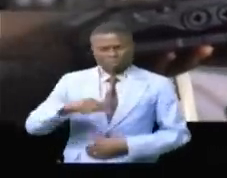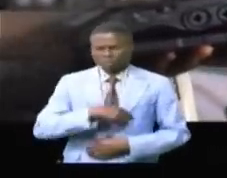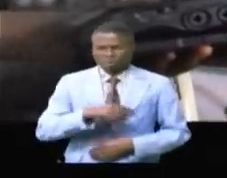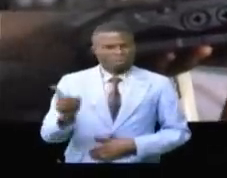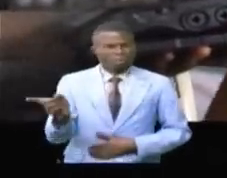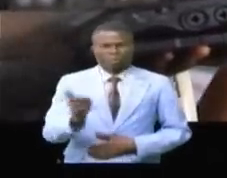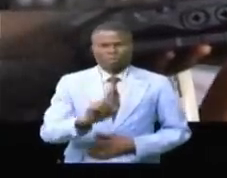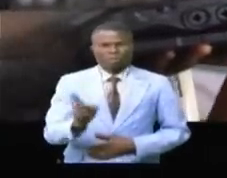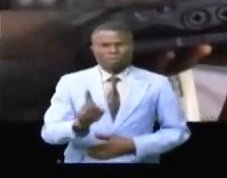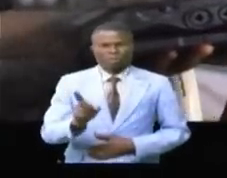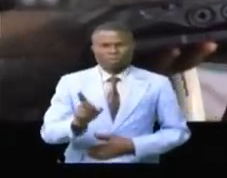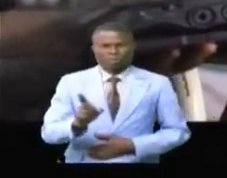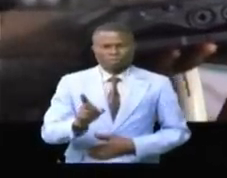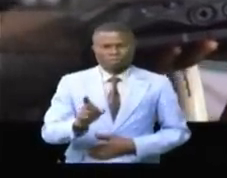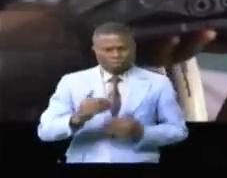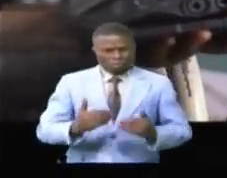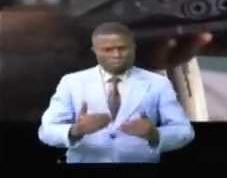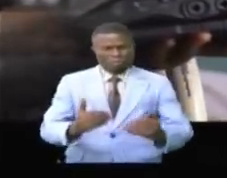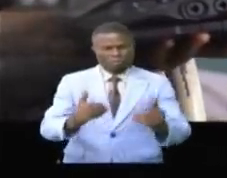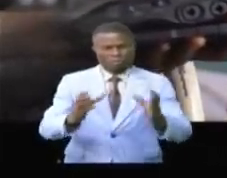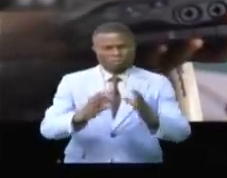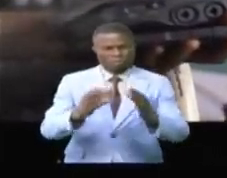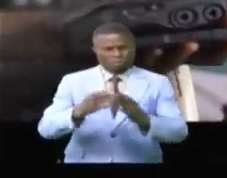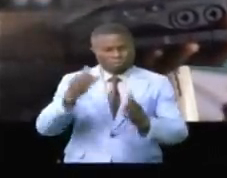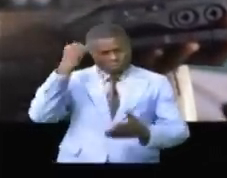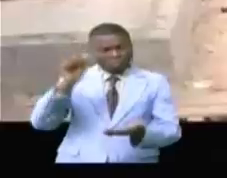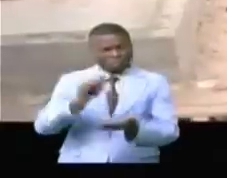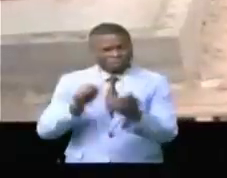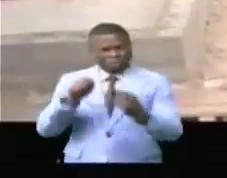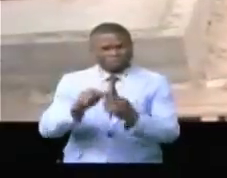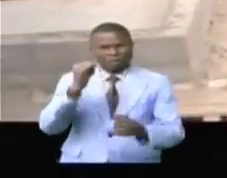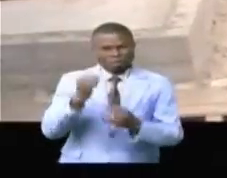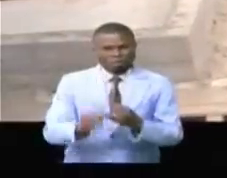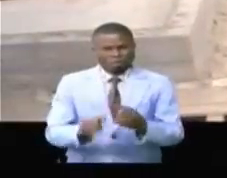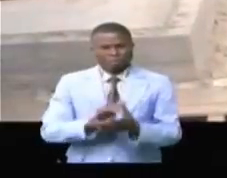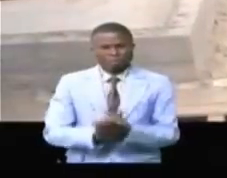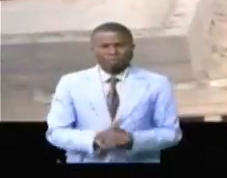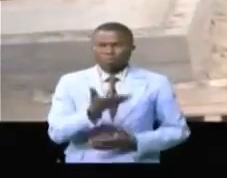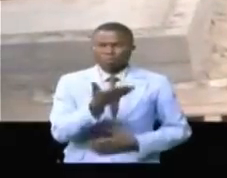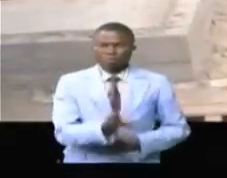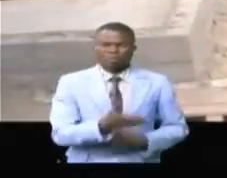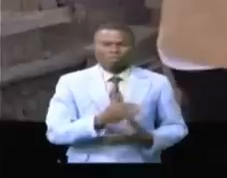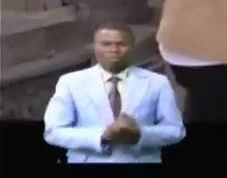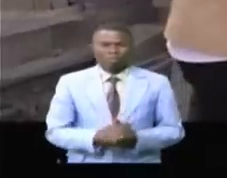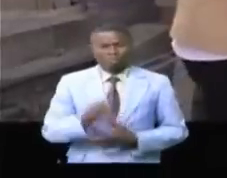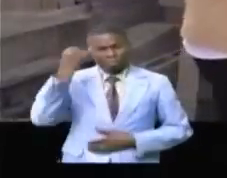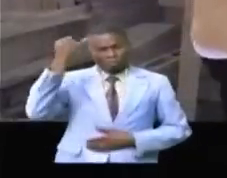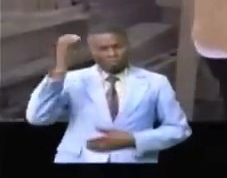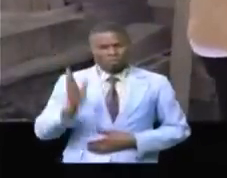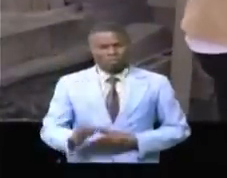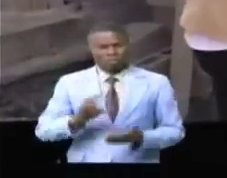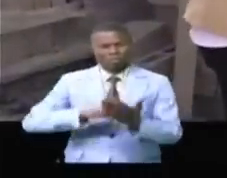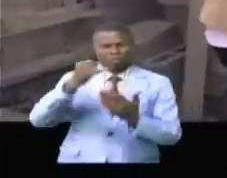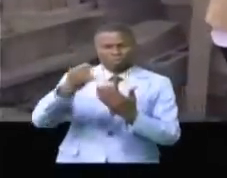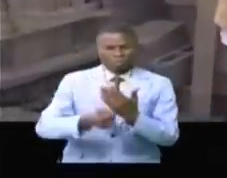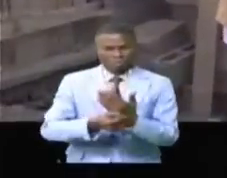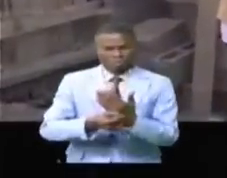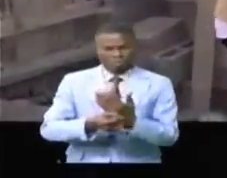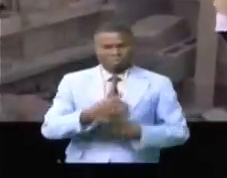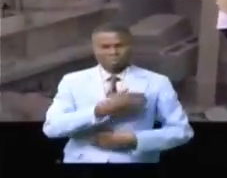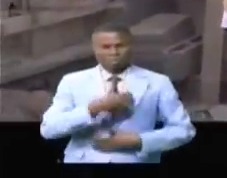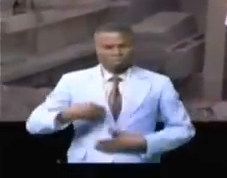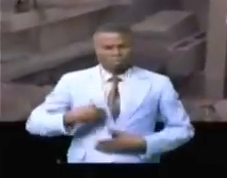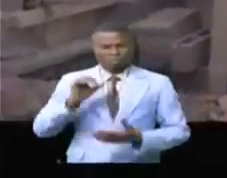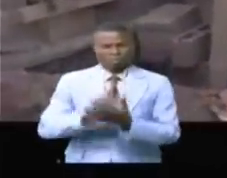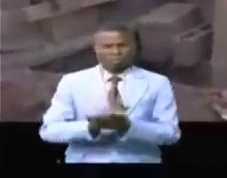chemin, qu'elle va avec ses procédures jusqu'au bout. Dans l'autre temps, l'initiatrice du projet, la distinguée première